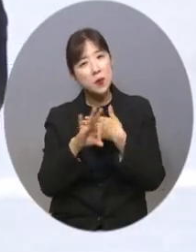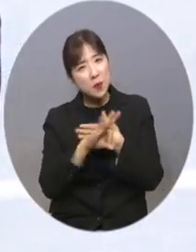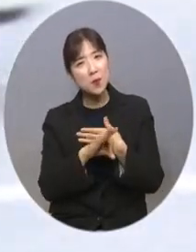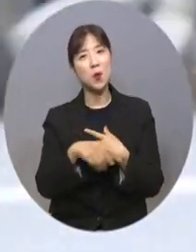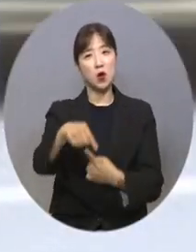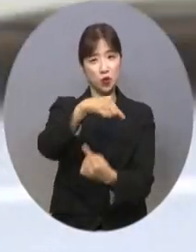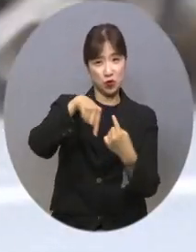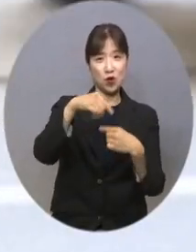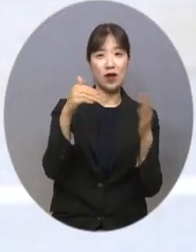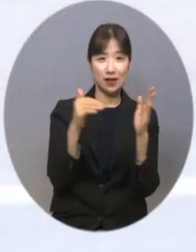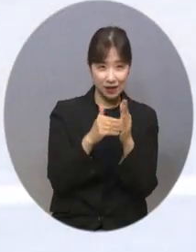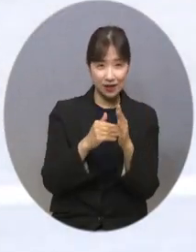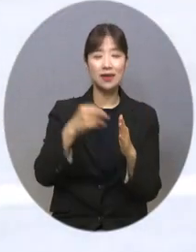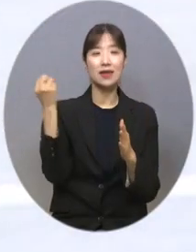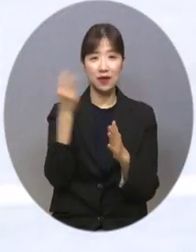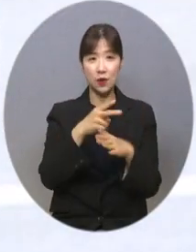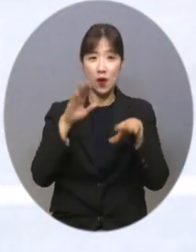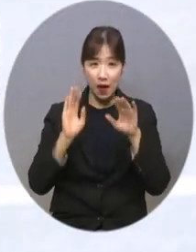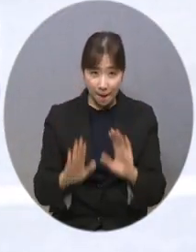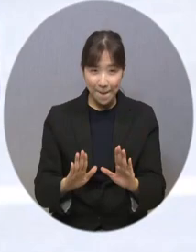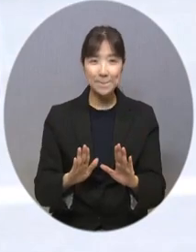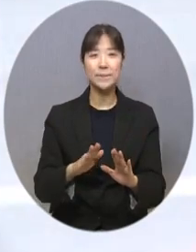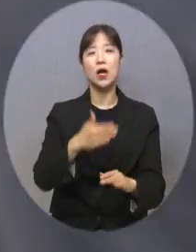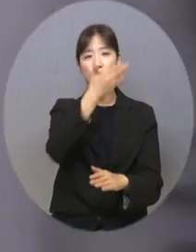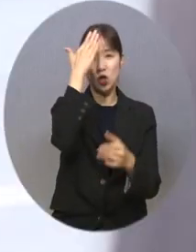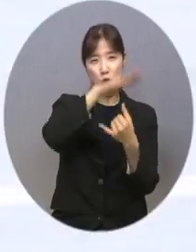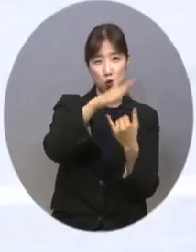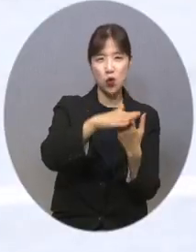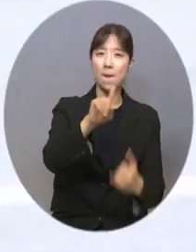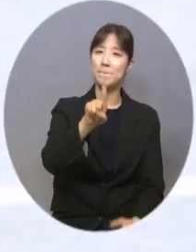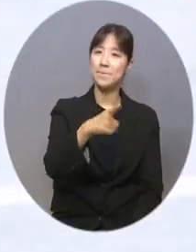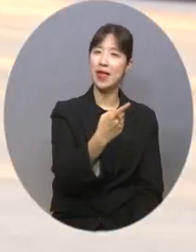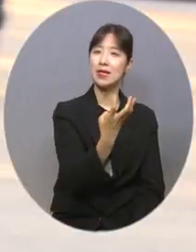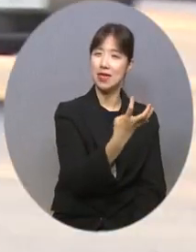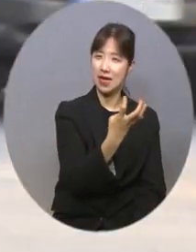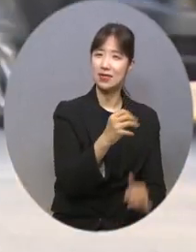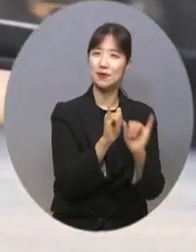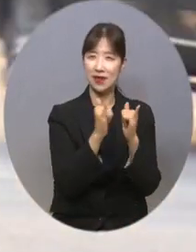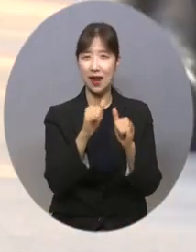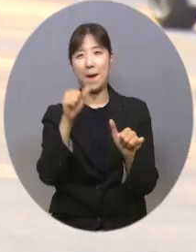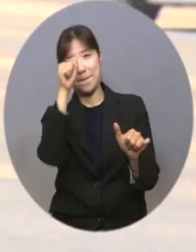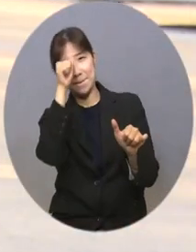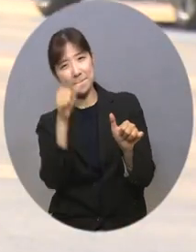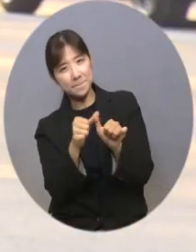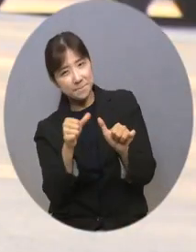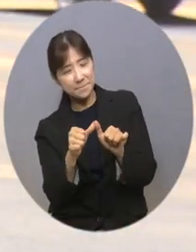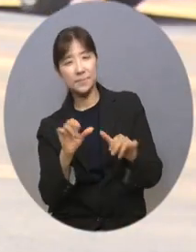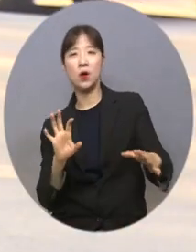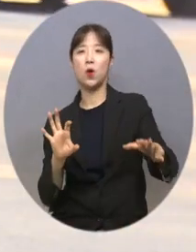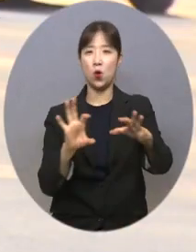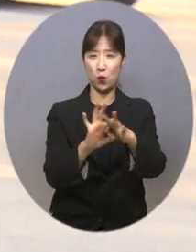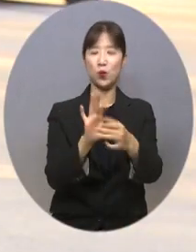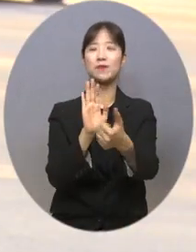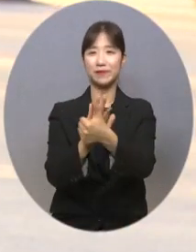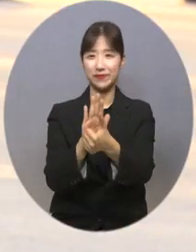이후 사학연금 수급자와 학교 밖 청소년 140여 명이 멘토와 멘티로